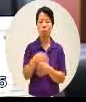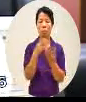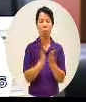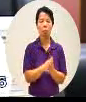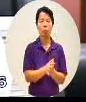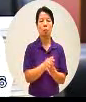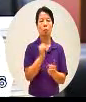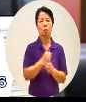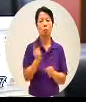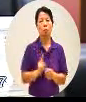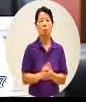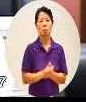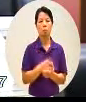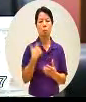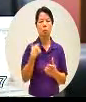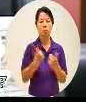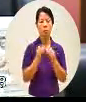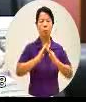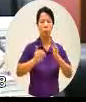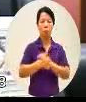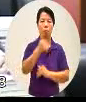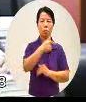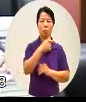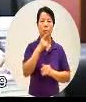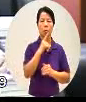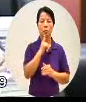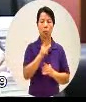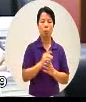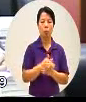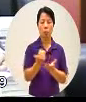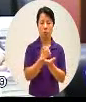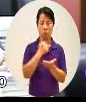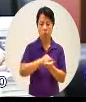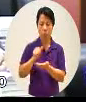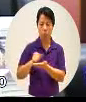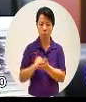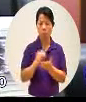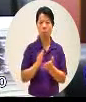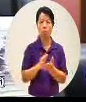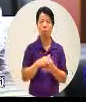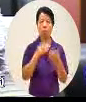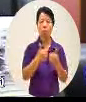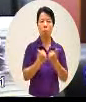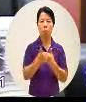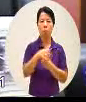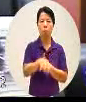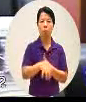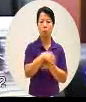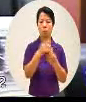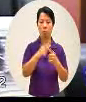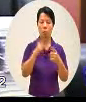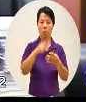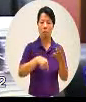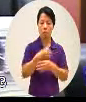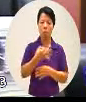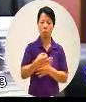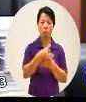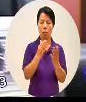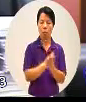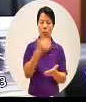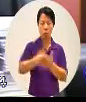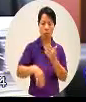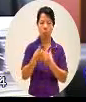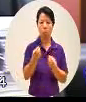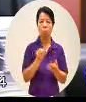处长还跟我说有参与的编制，什么编制？议会拢无省恁的人事费用呢？啊，你该请